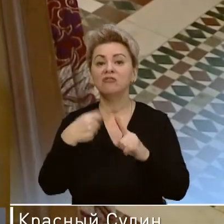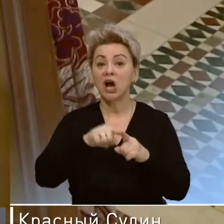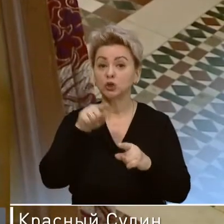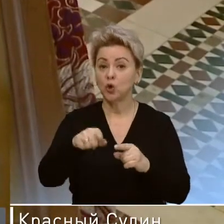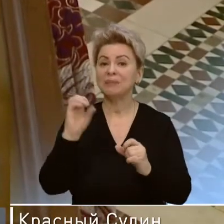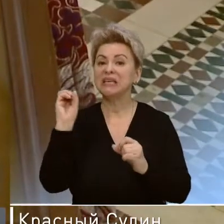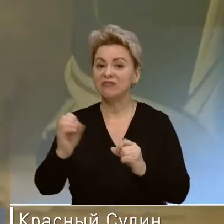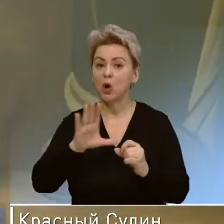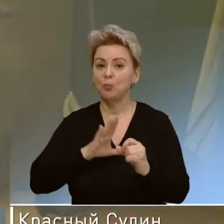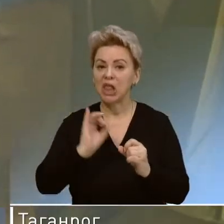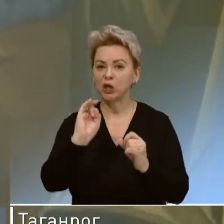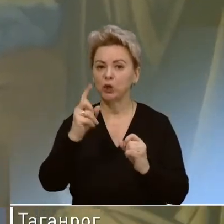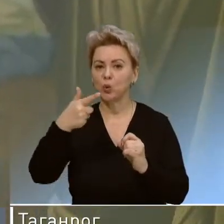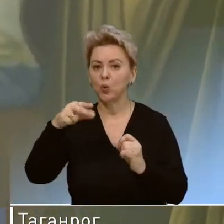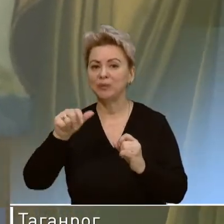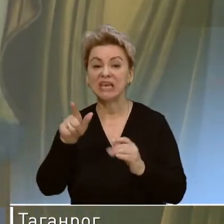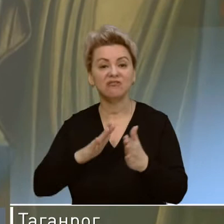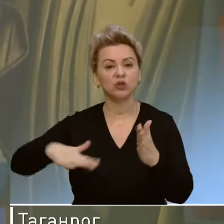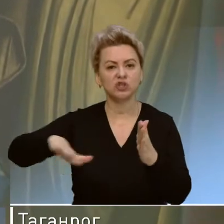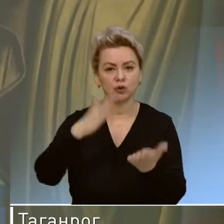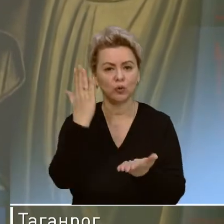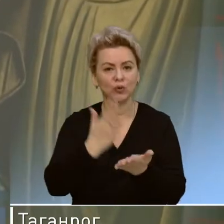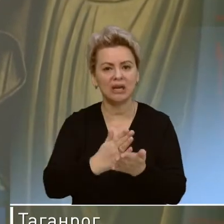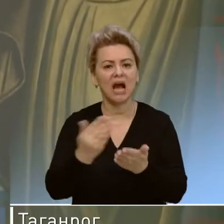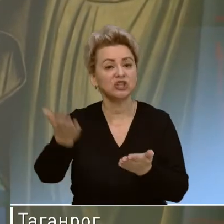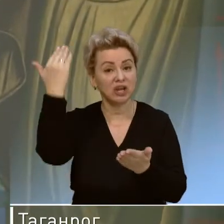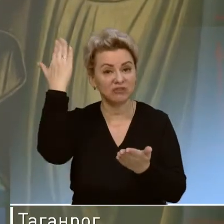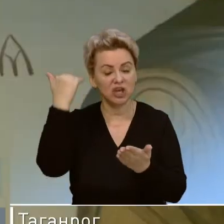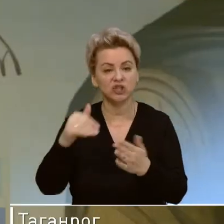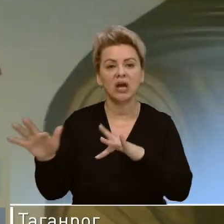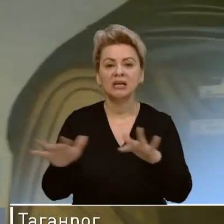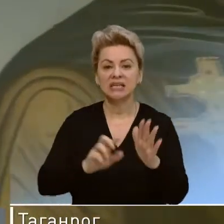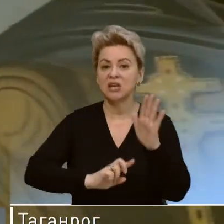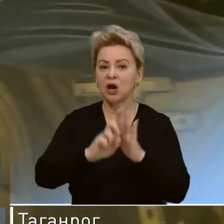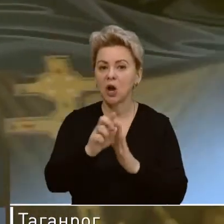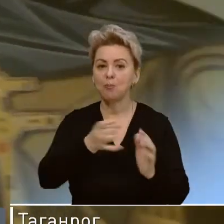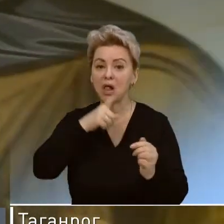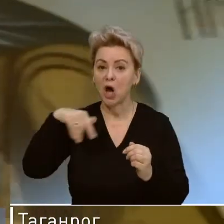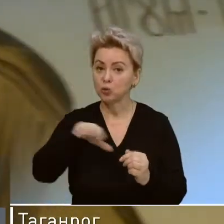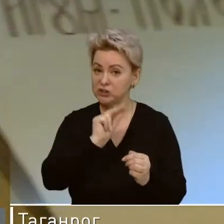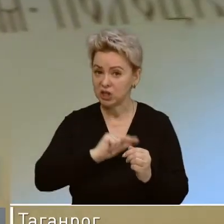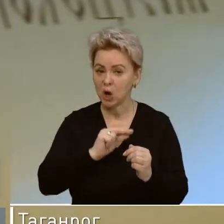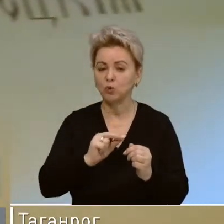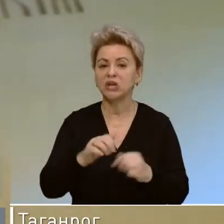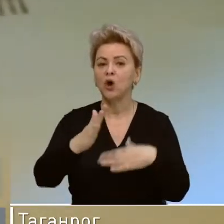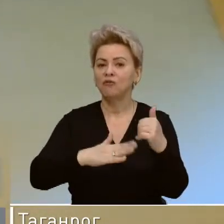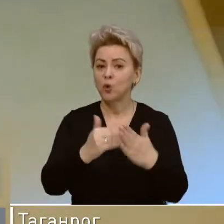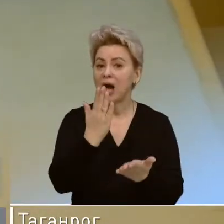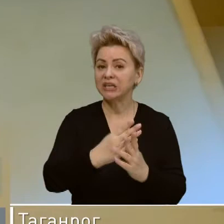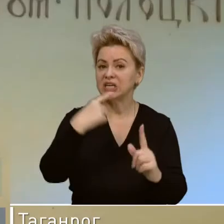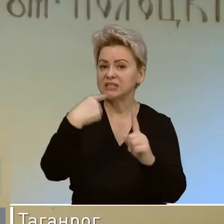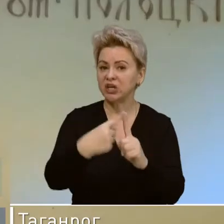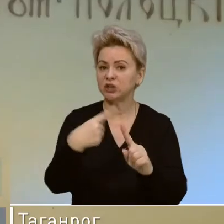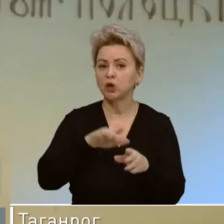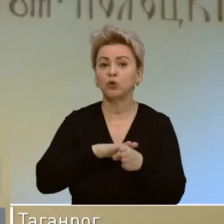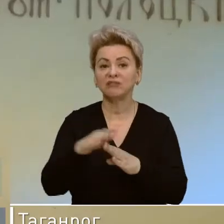преподобная Ефросинья была игуменей. На его территории находится один из древнейших действующих храмов Беларуси. В руках святая держит крест, который